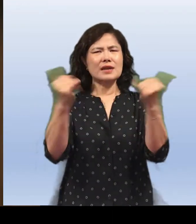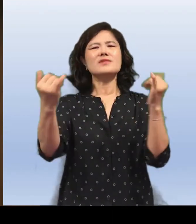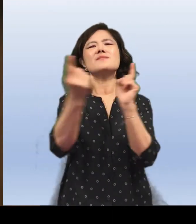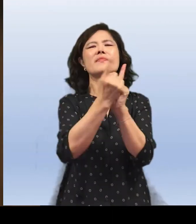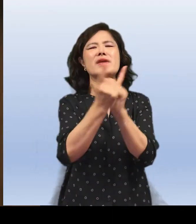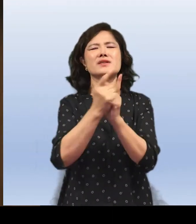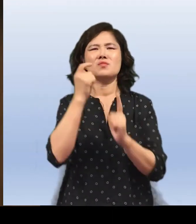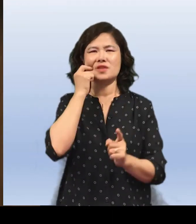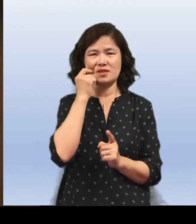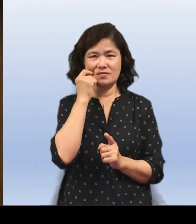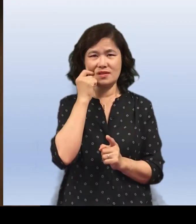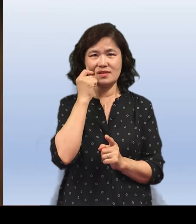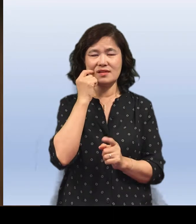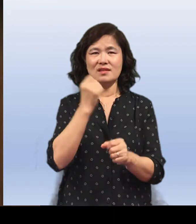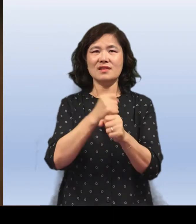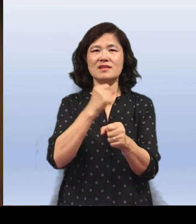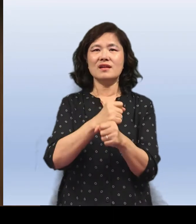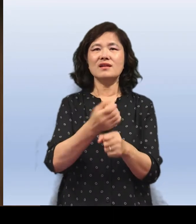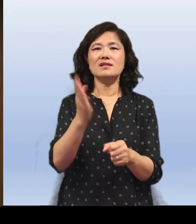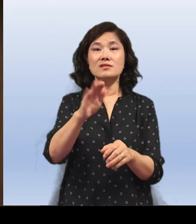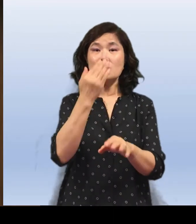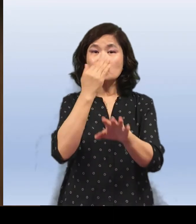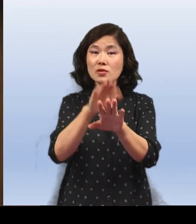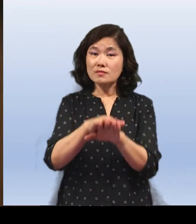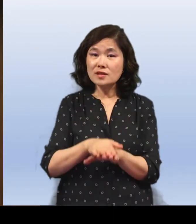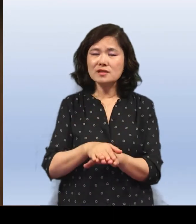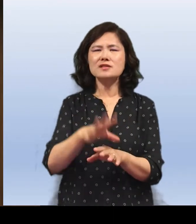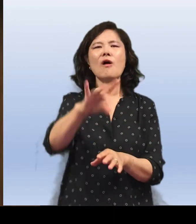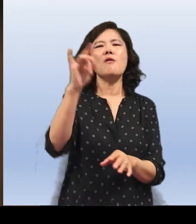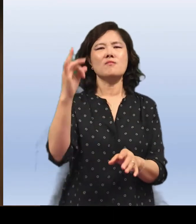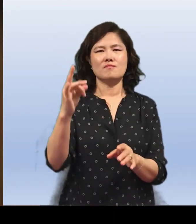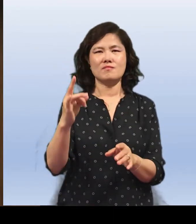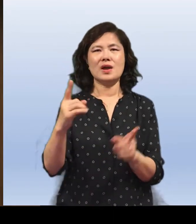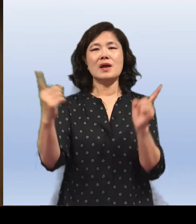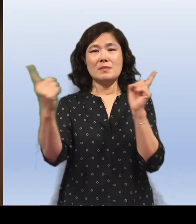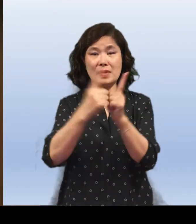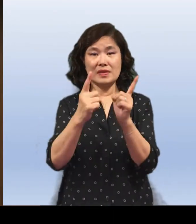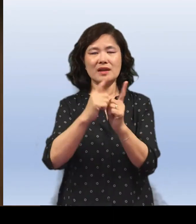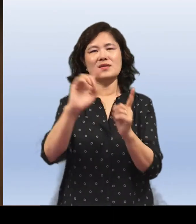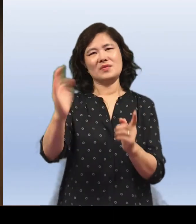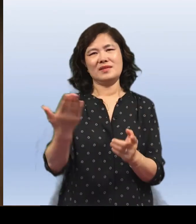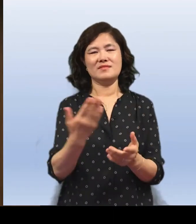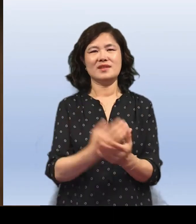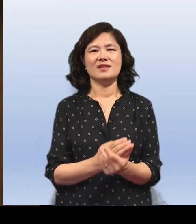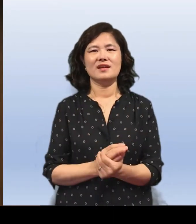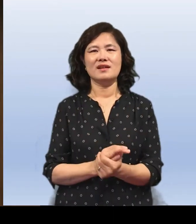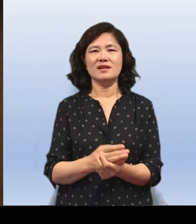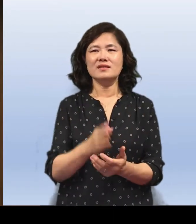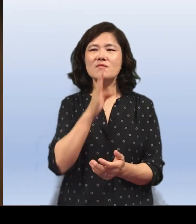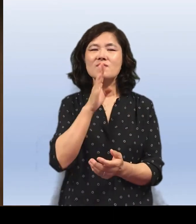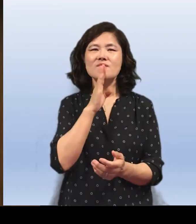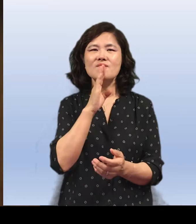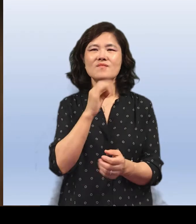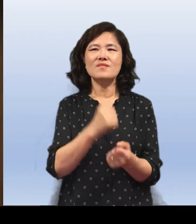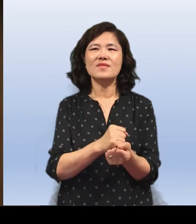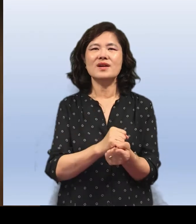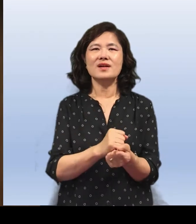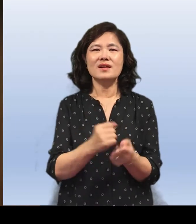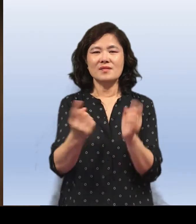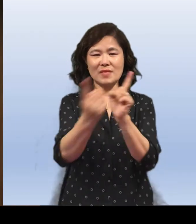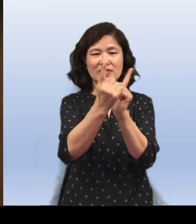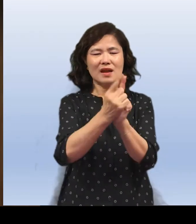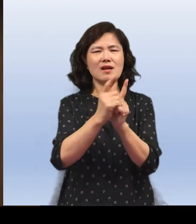계시는 사랑방원들, 우리 성도님들을 사실 얼굴을 대면해서 뵌 적이 별로 없습니다. 근데 얼마나 이